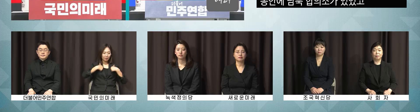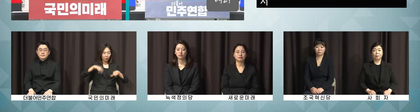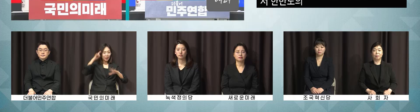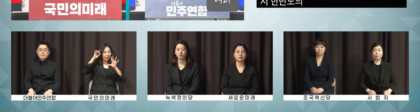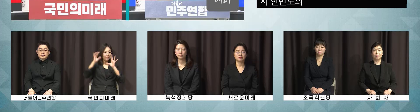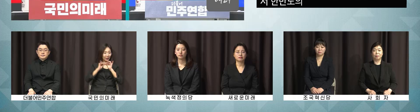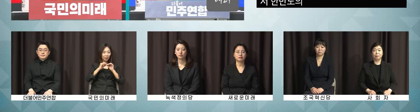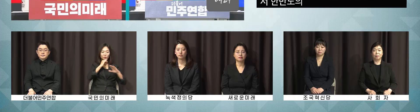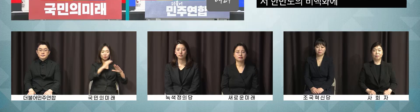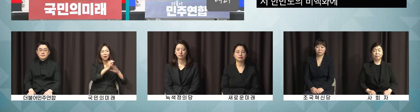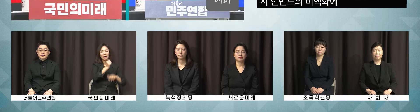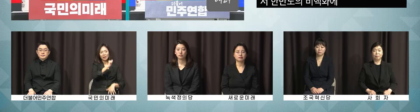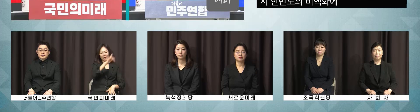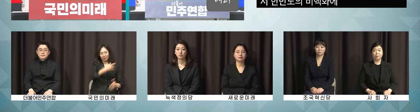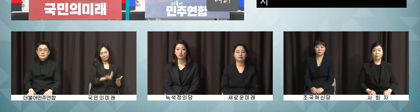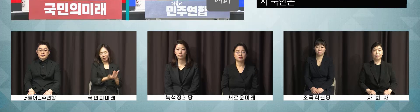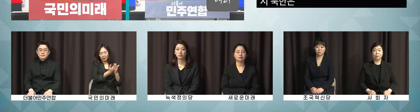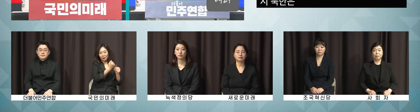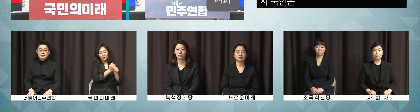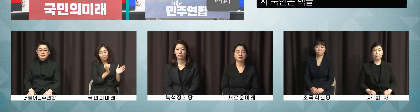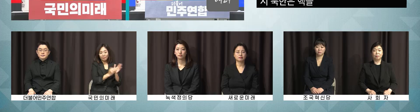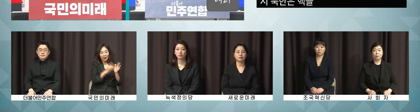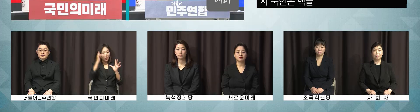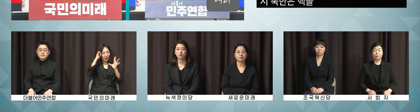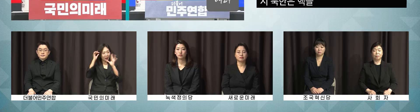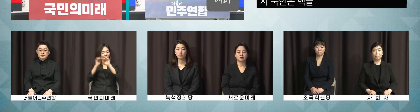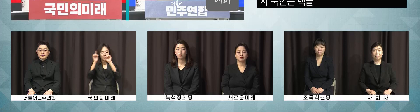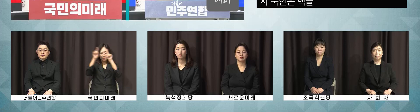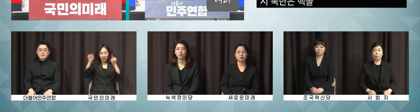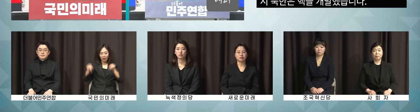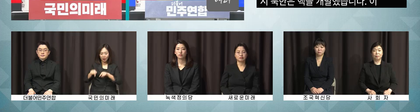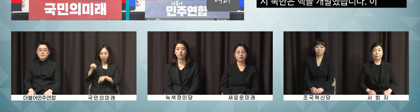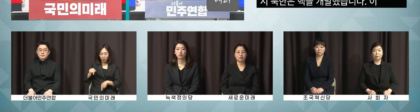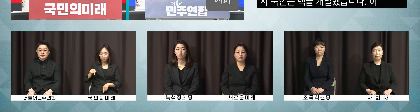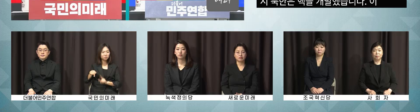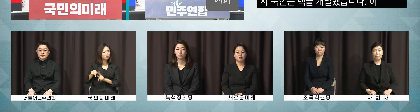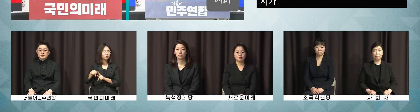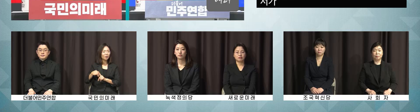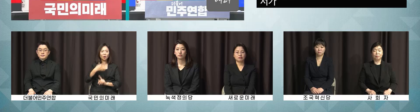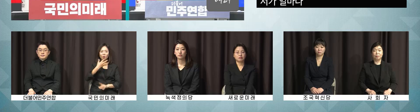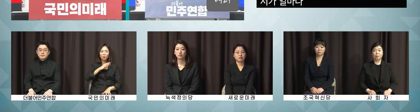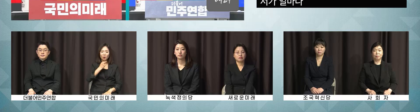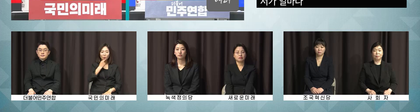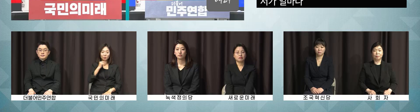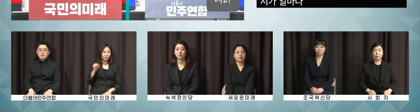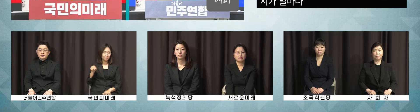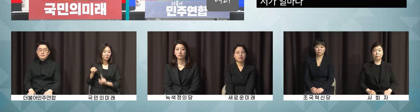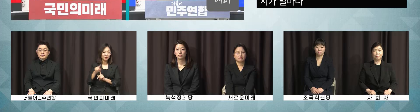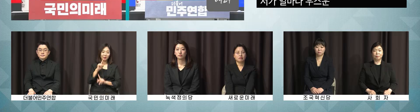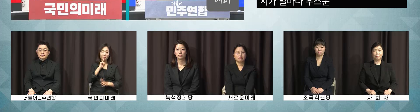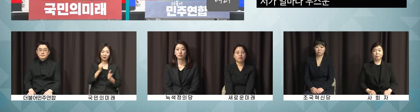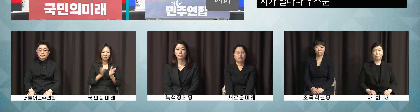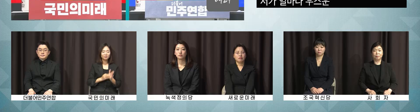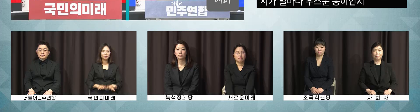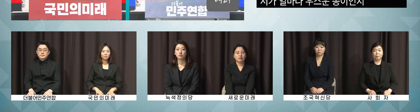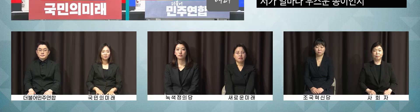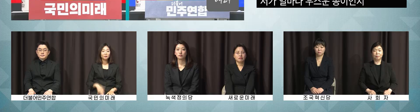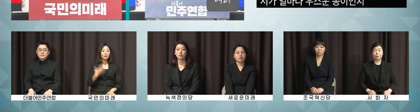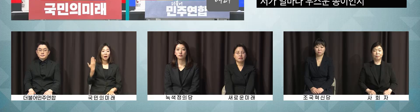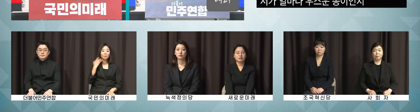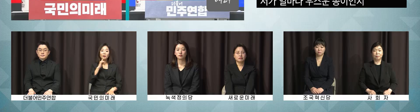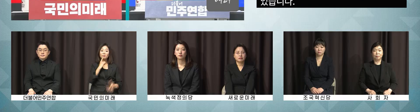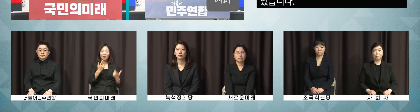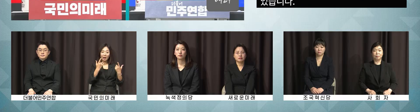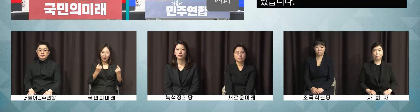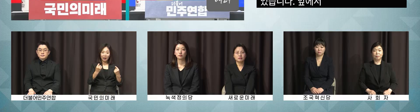합의했습니다. 북한은 핵을 개발했습니다. 이 합의서라고 하는 것이 얼마나 우스운 종이인가라고 하는 걸 보여주는 것입니다. 앞에서도